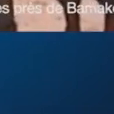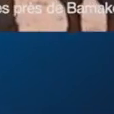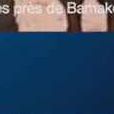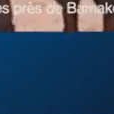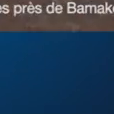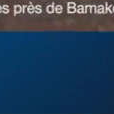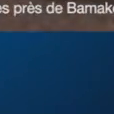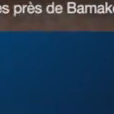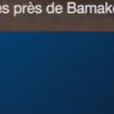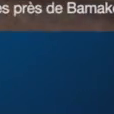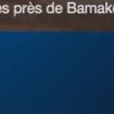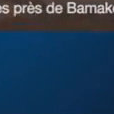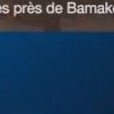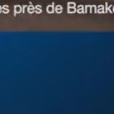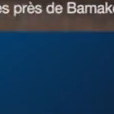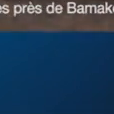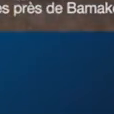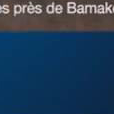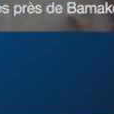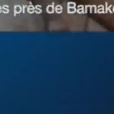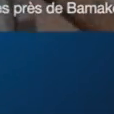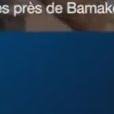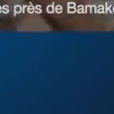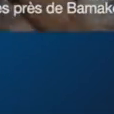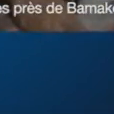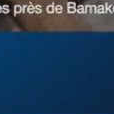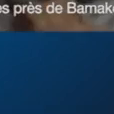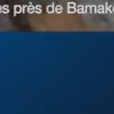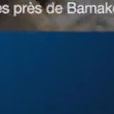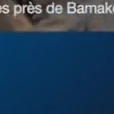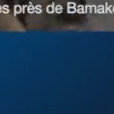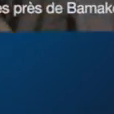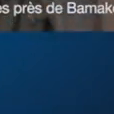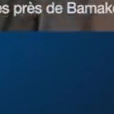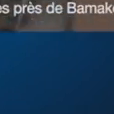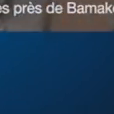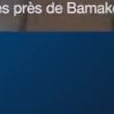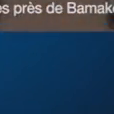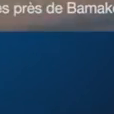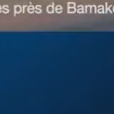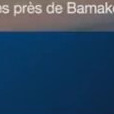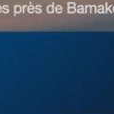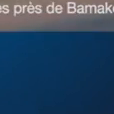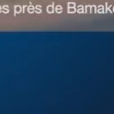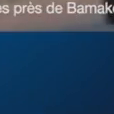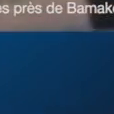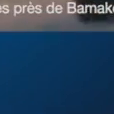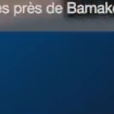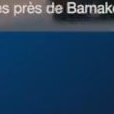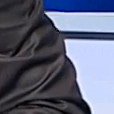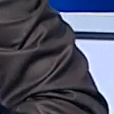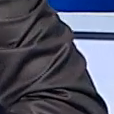fosses communes aux environs de Katine, ville de garnison proche de Bamako et qui était le fief de l'ancienne junte au